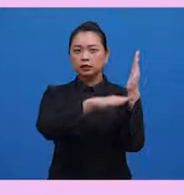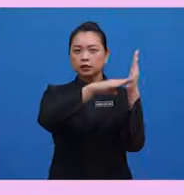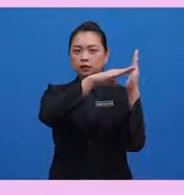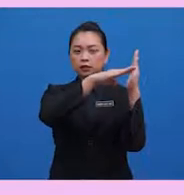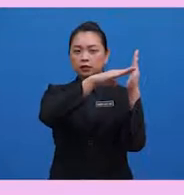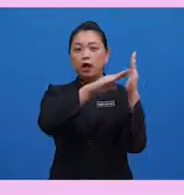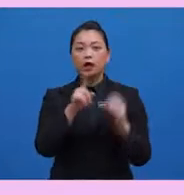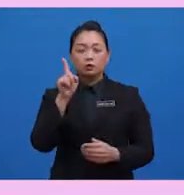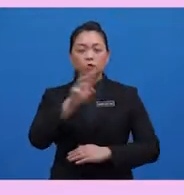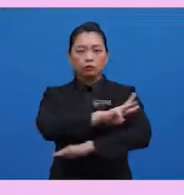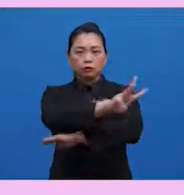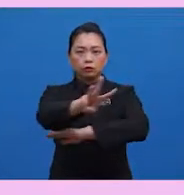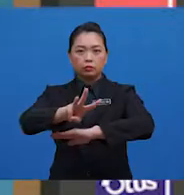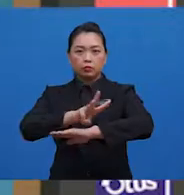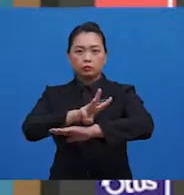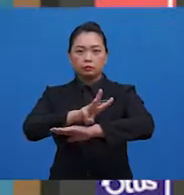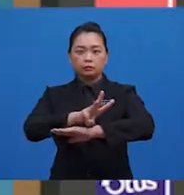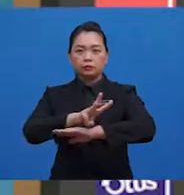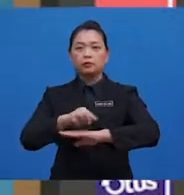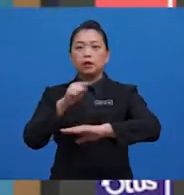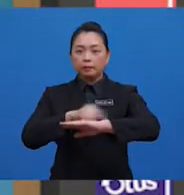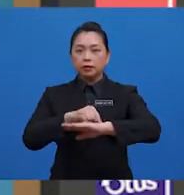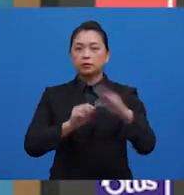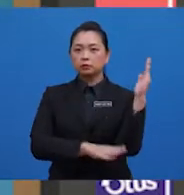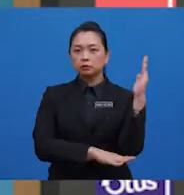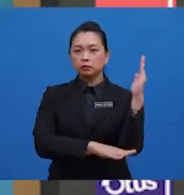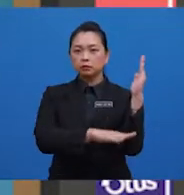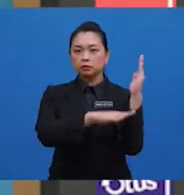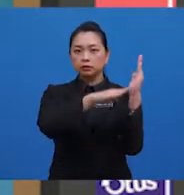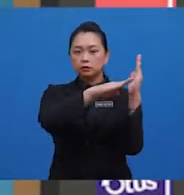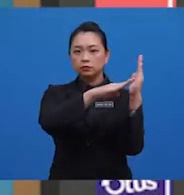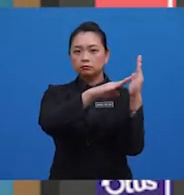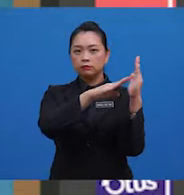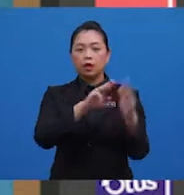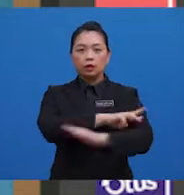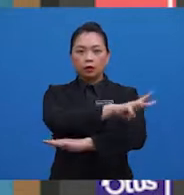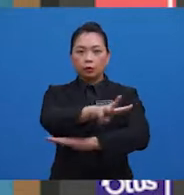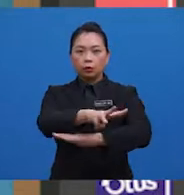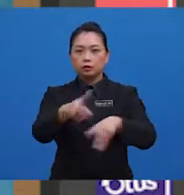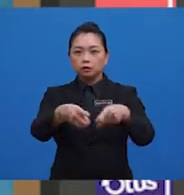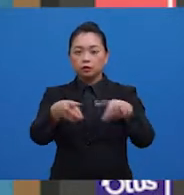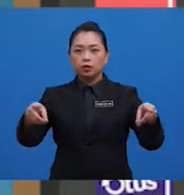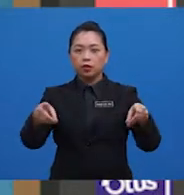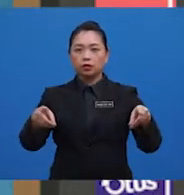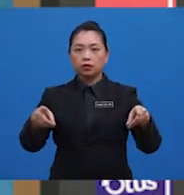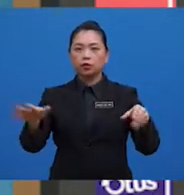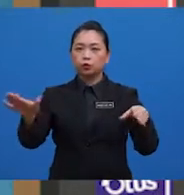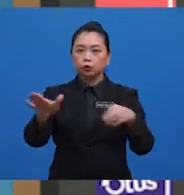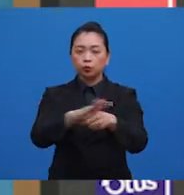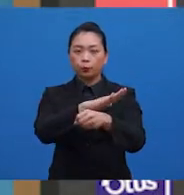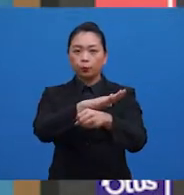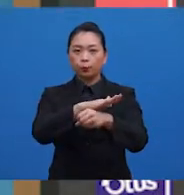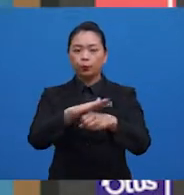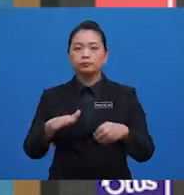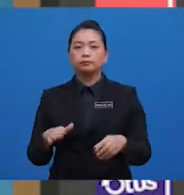melanda sesebuah kawasan. Semasa banjir berlaku, sebahagian besar kawasan daratan akan ditenggelami oleh air